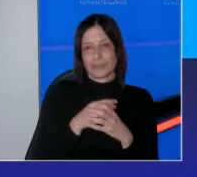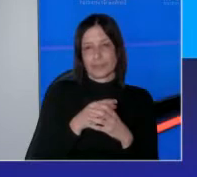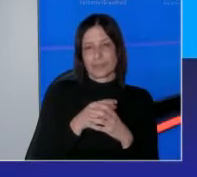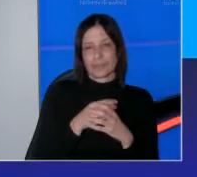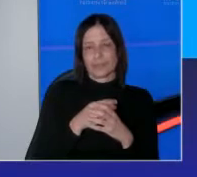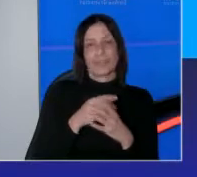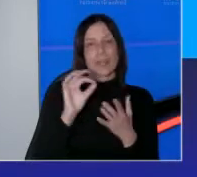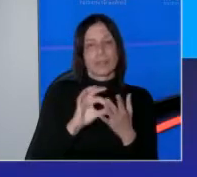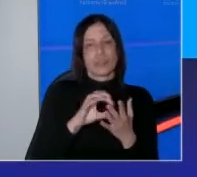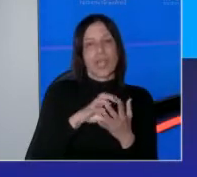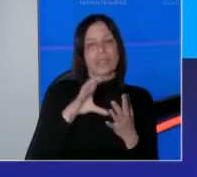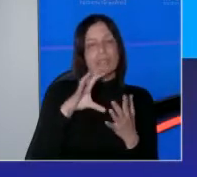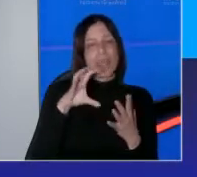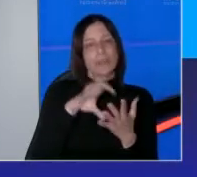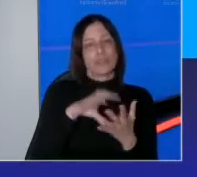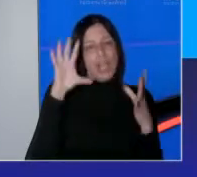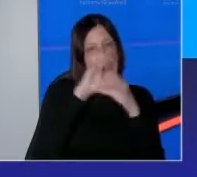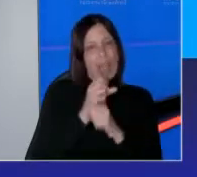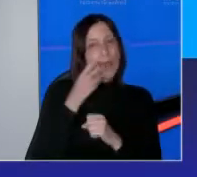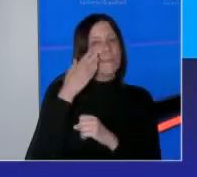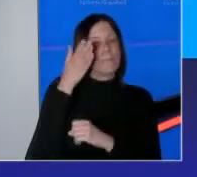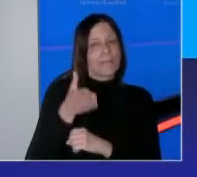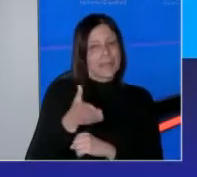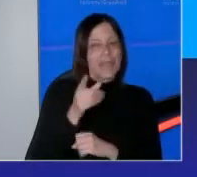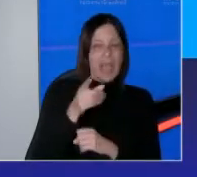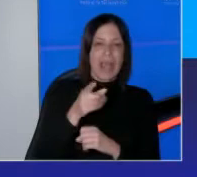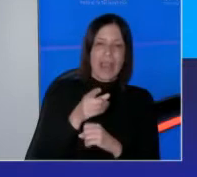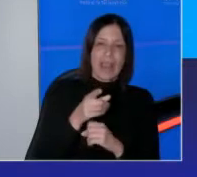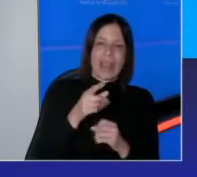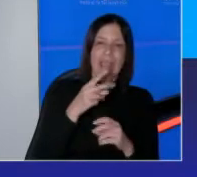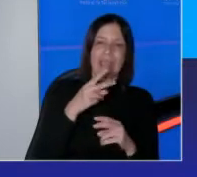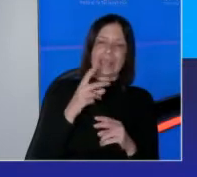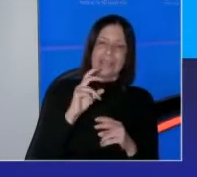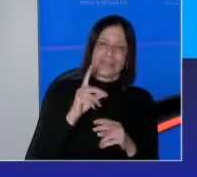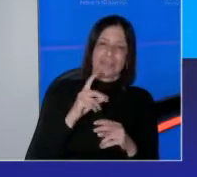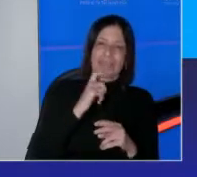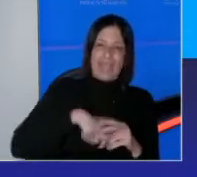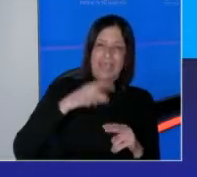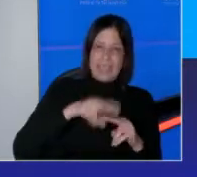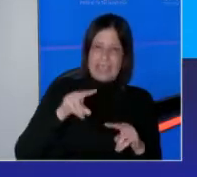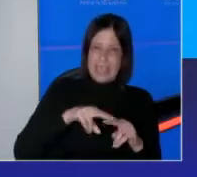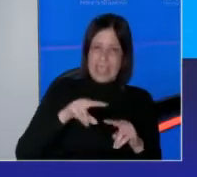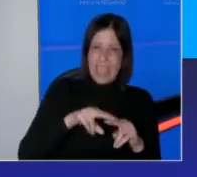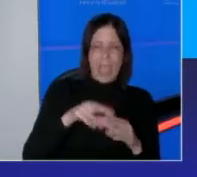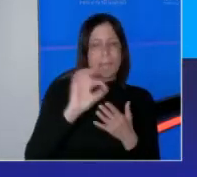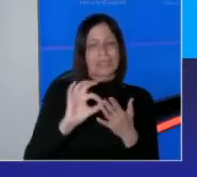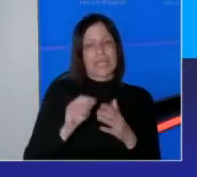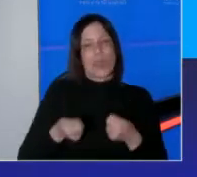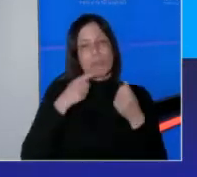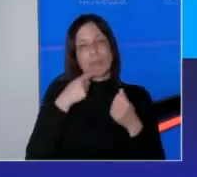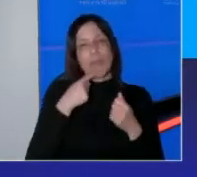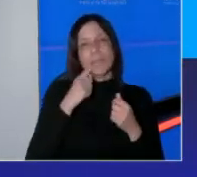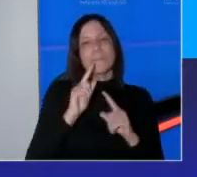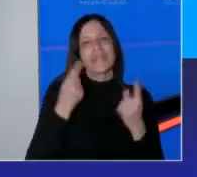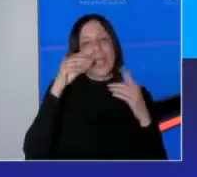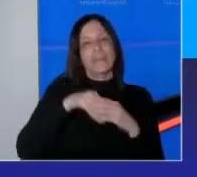לילה פנתה לעיריית נתניה, שימו לב, לא רצו לשלוח מרואיין בעניין, ולא תגובה כתובה. ממשרד החינוך נמסר לנו שמדובר במקרה